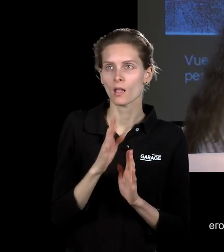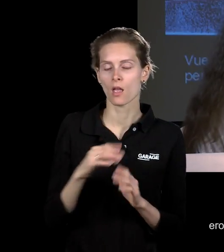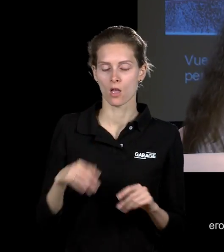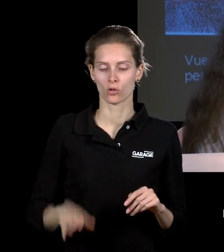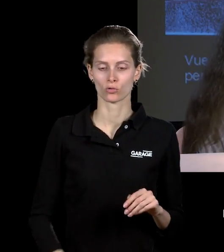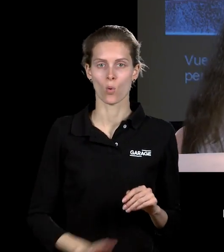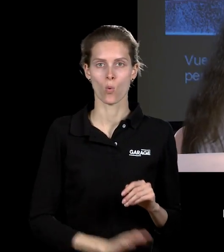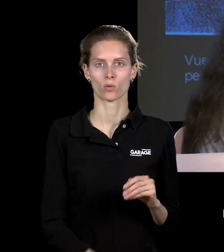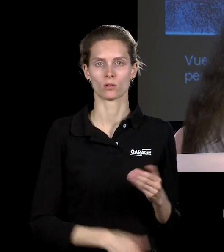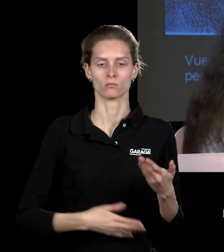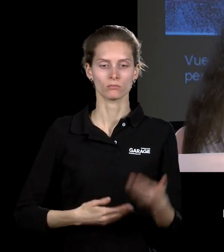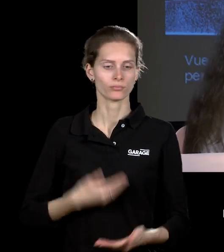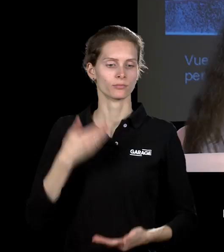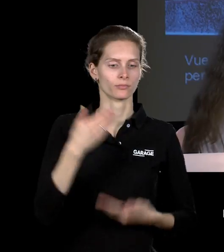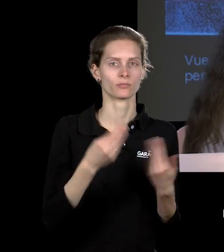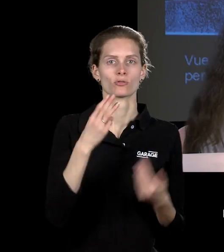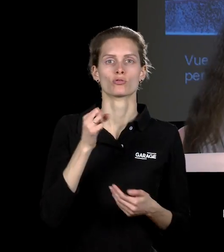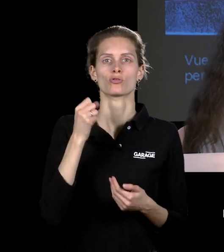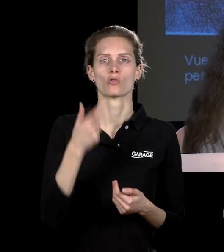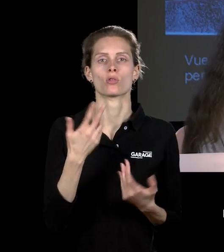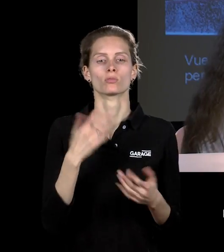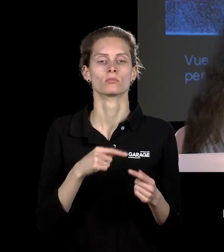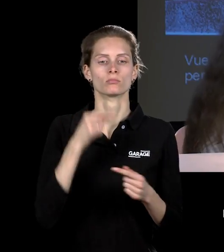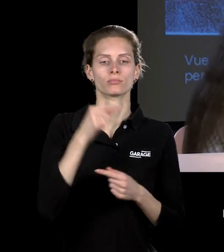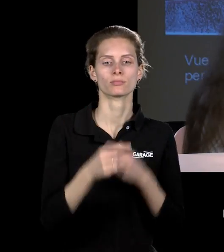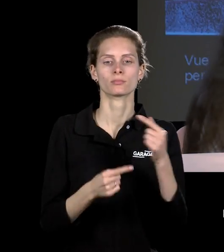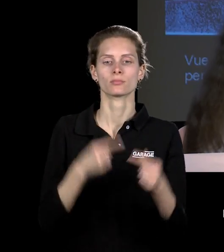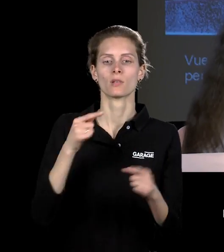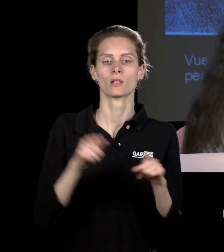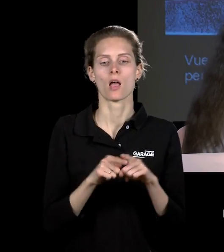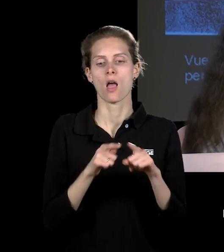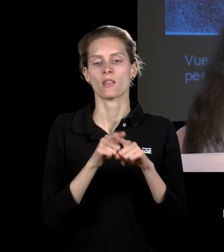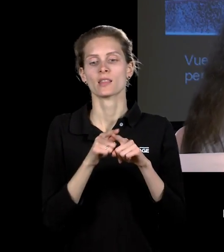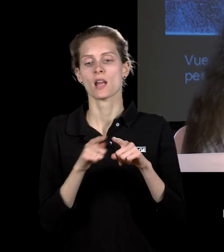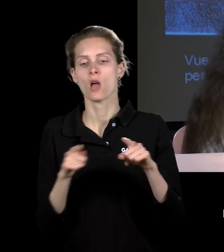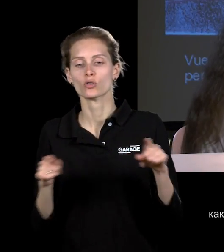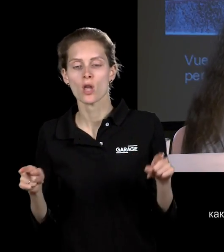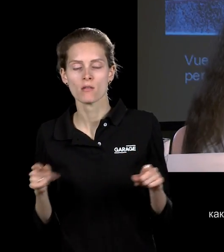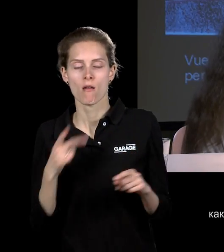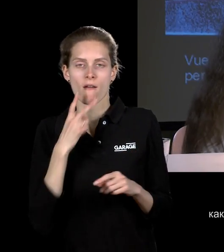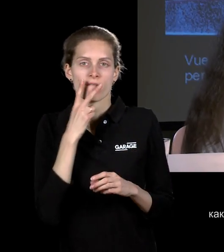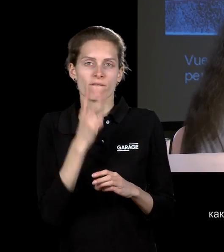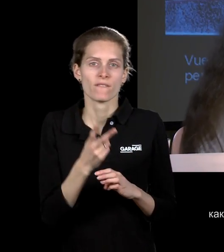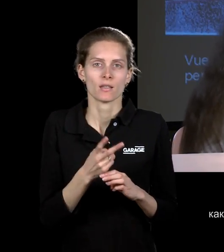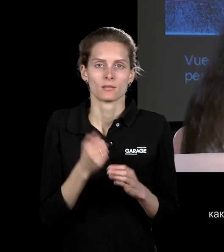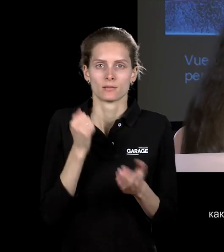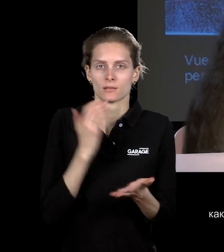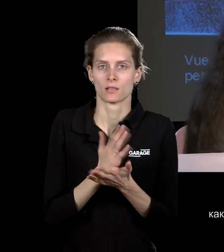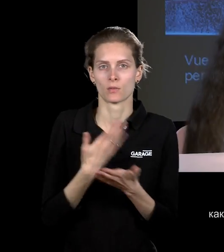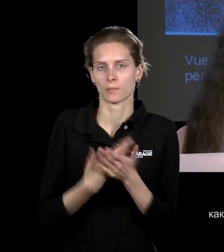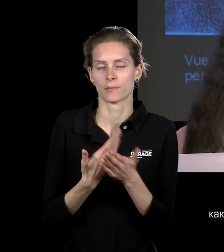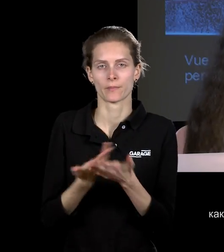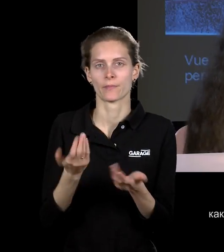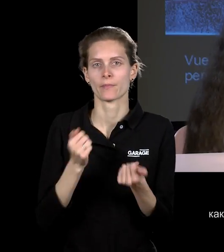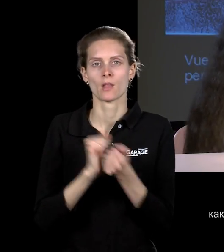измерить шагами. Все эти линии, когда они вырыты, эти траншеи, никогда не видны одновременно, да, как камни